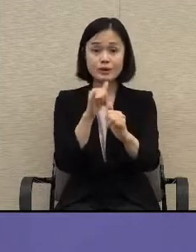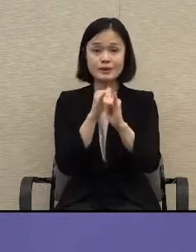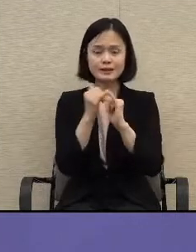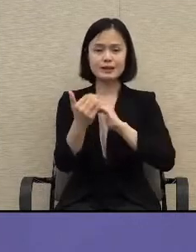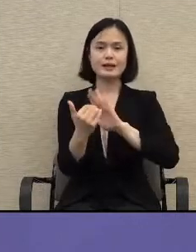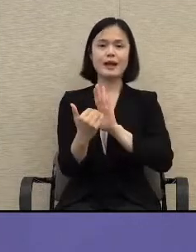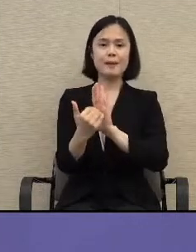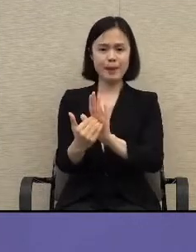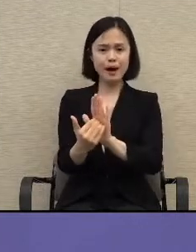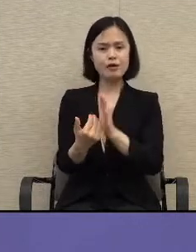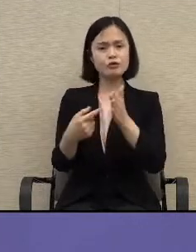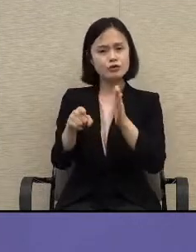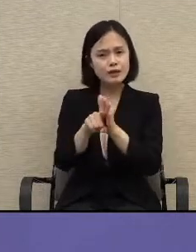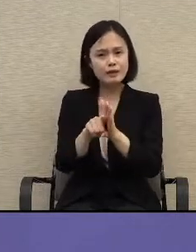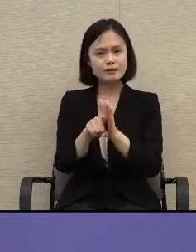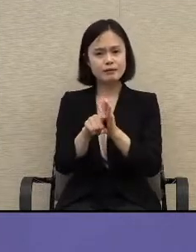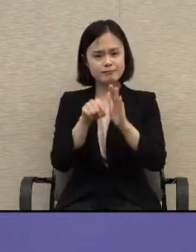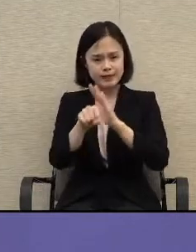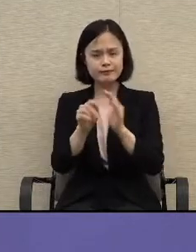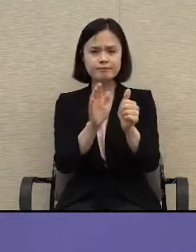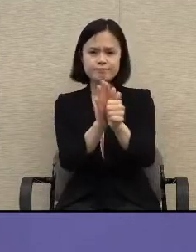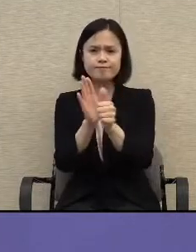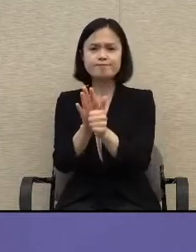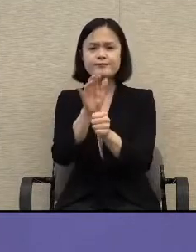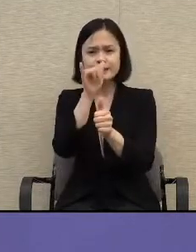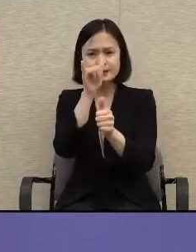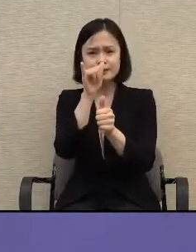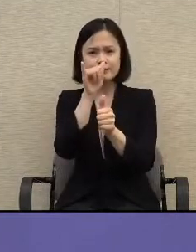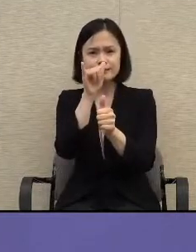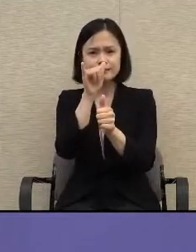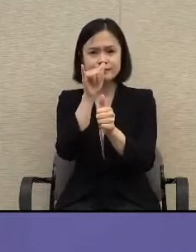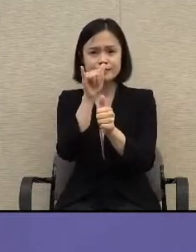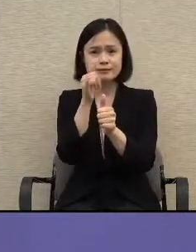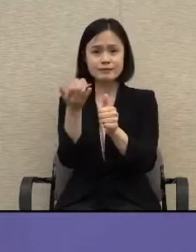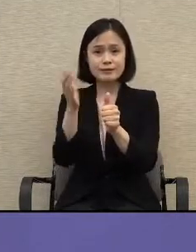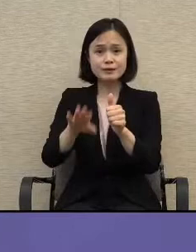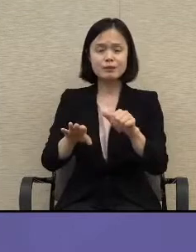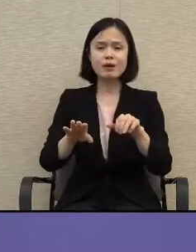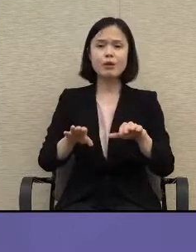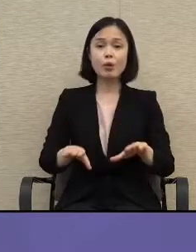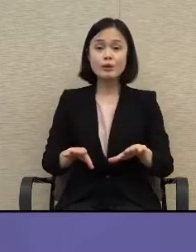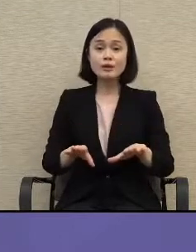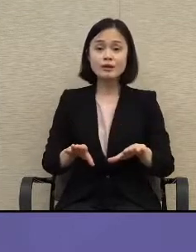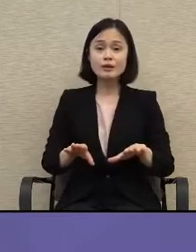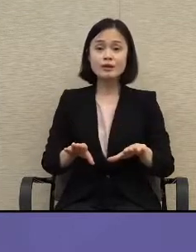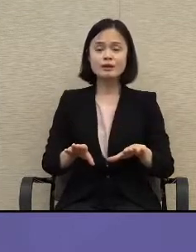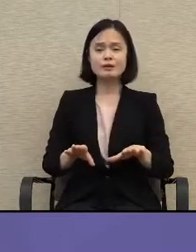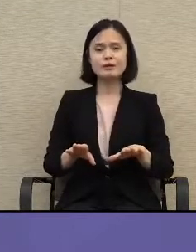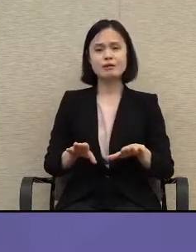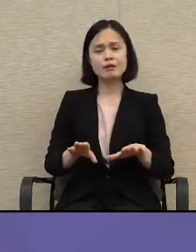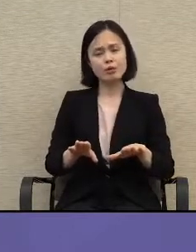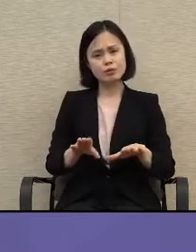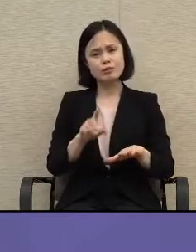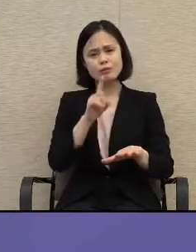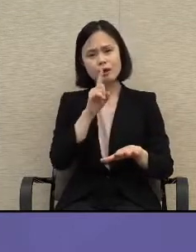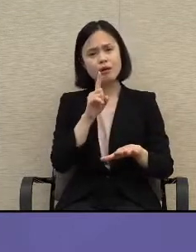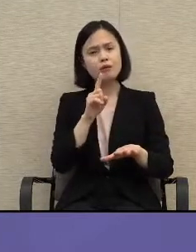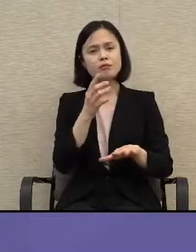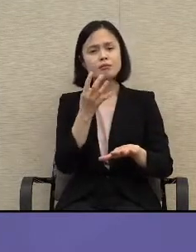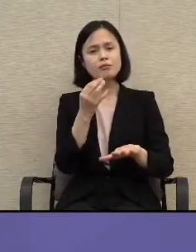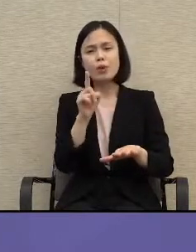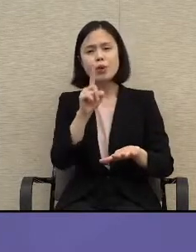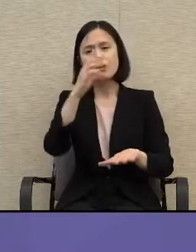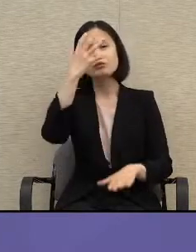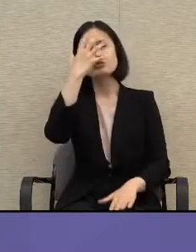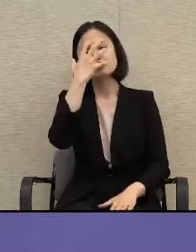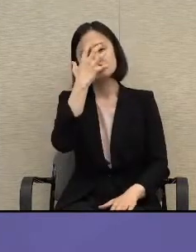개입들을 하고는 있지만, 우리 오늘 이제 발표에서 많이 언급이 되었던 우울과 같은 좀 중저위험도의 정신건강